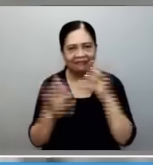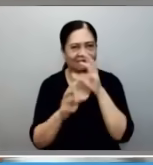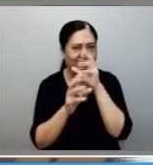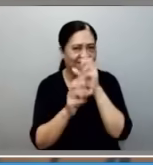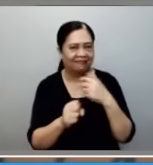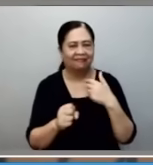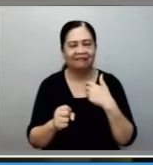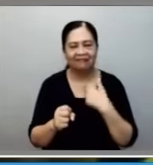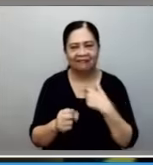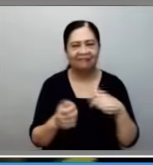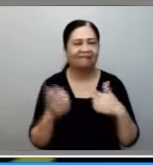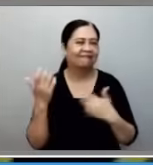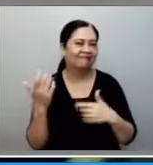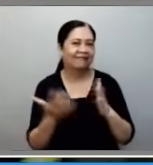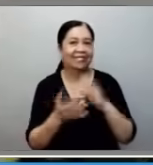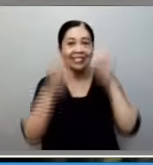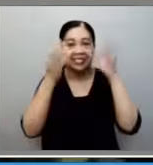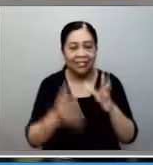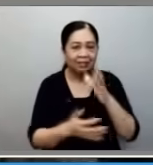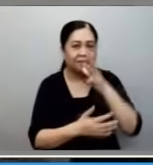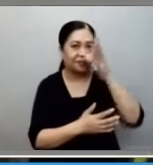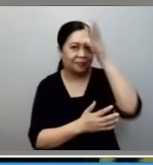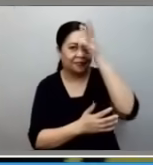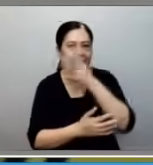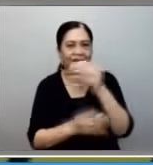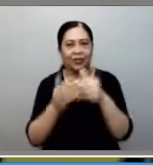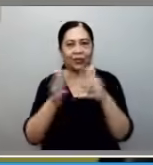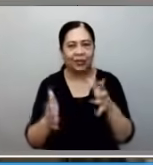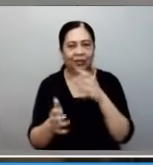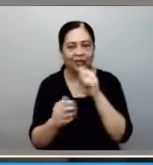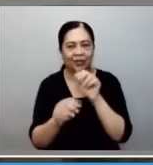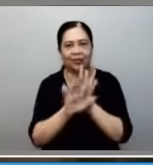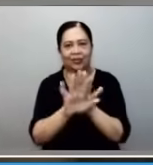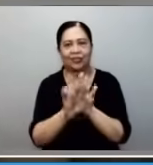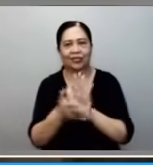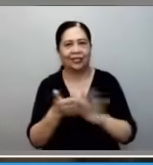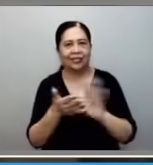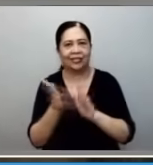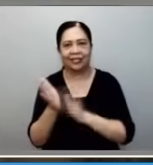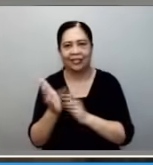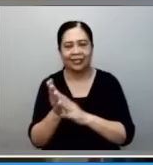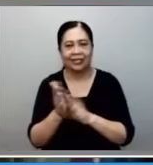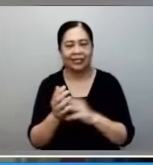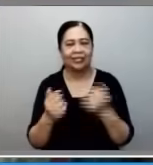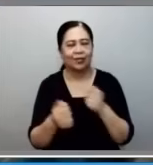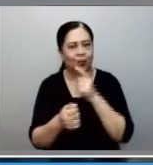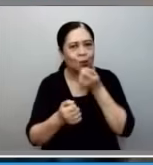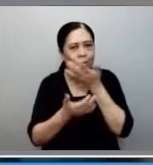Hinarana ni Jeric ang mga guro, magulang at estudyanteng nakibrigada. Mainit naman ang pagtanggap kay Jeric ng crowd